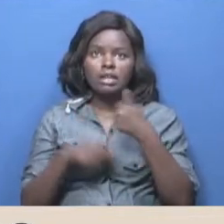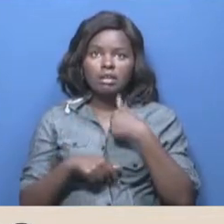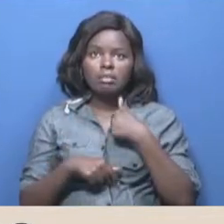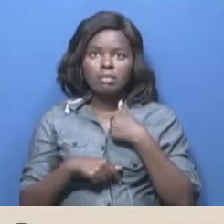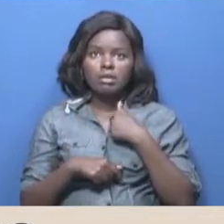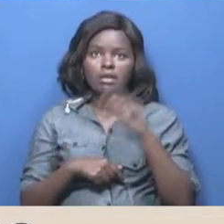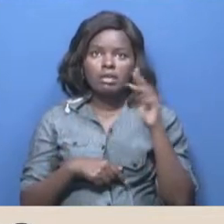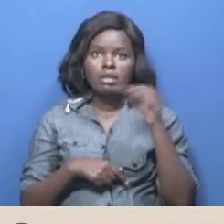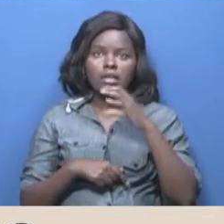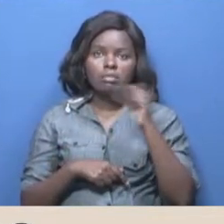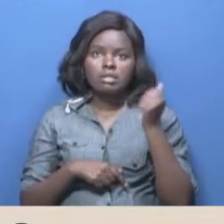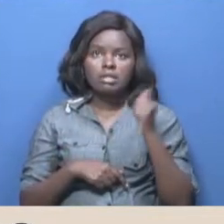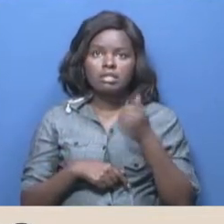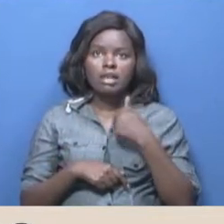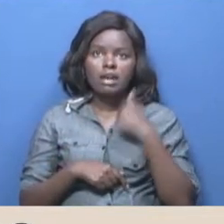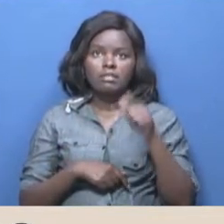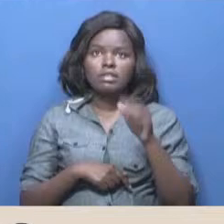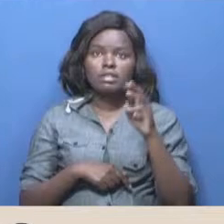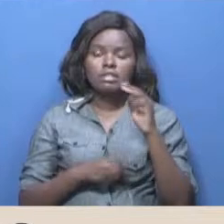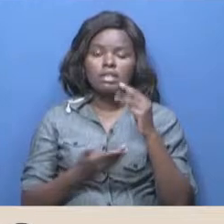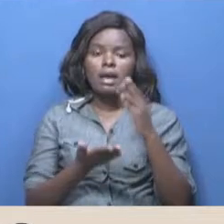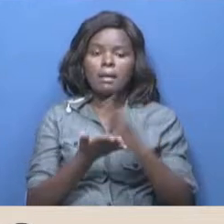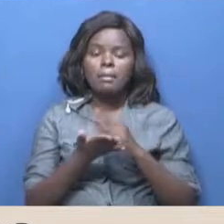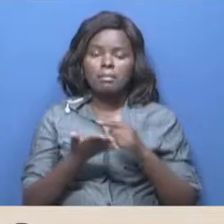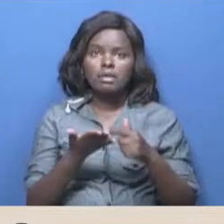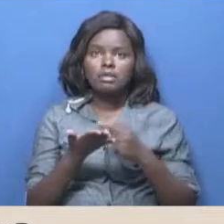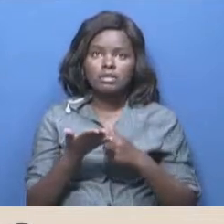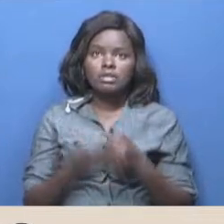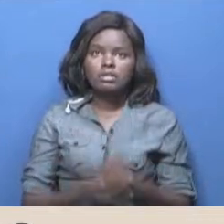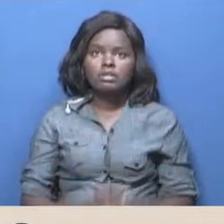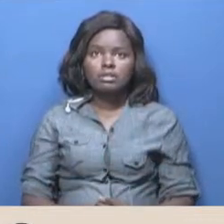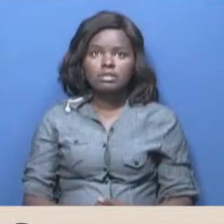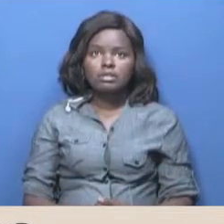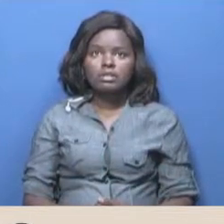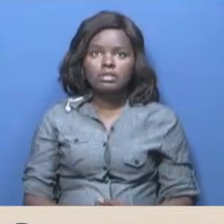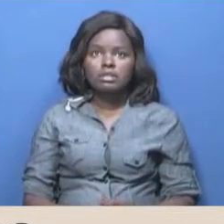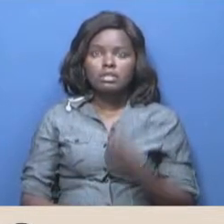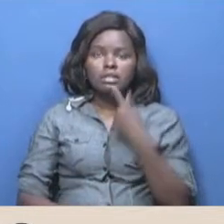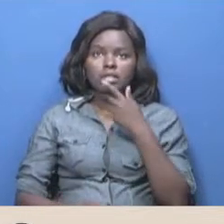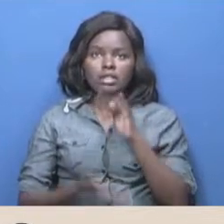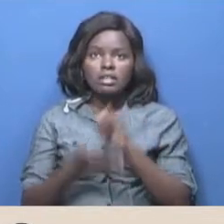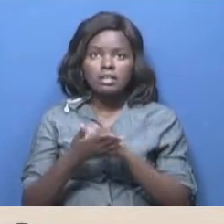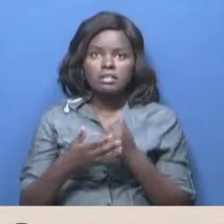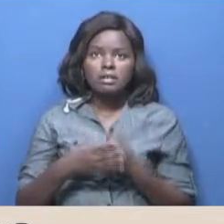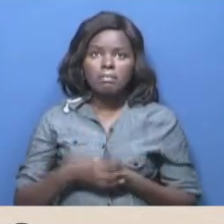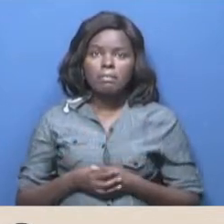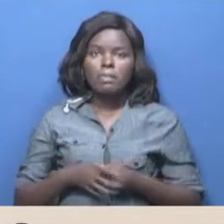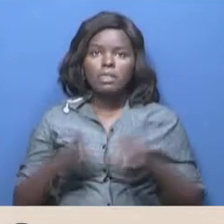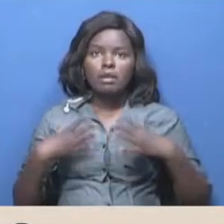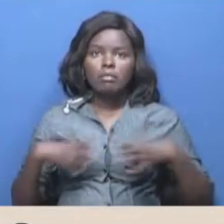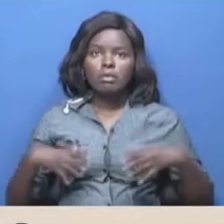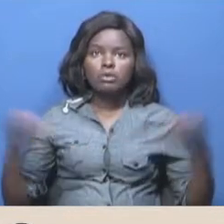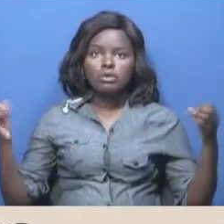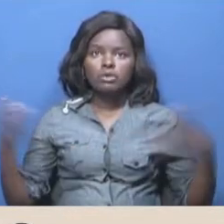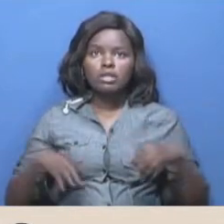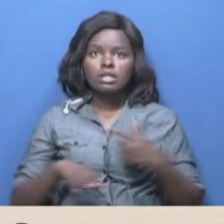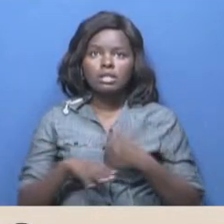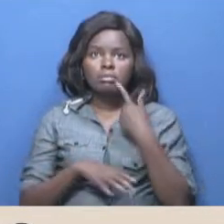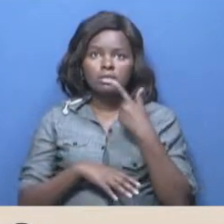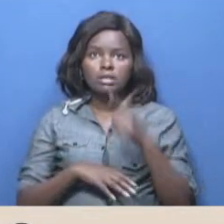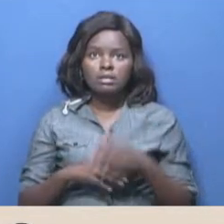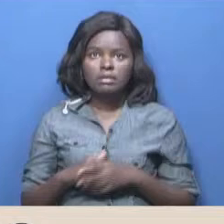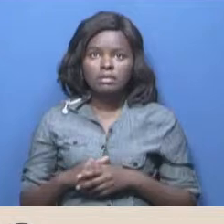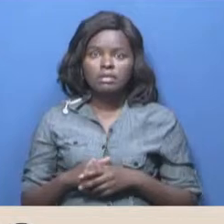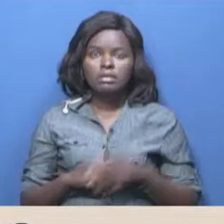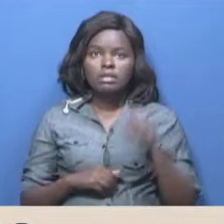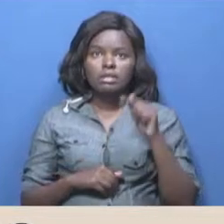wa Mjambere nitaleta hiyo motion ikibidi kufika hapo. Nitangulie kusema kuwa watu watashangaa tukiwaambia huu